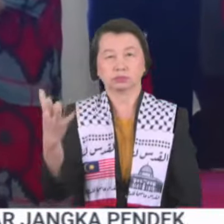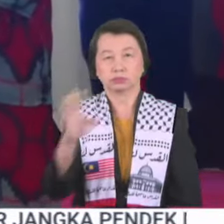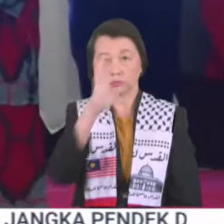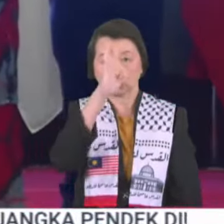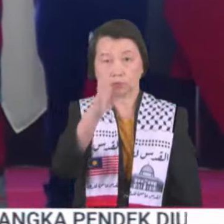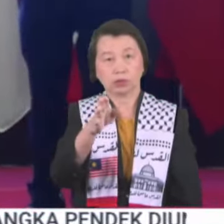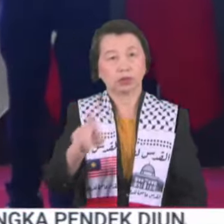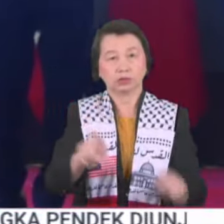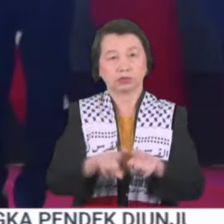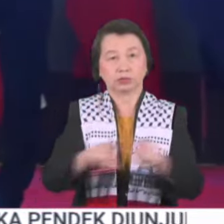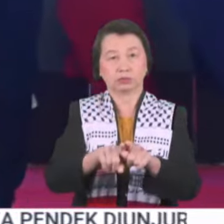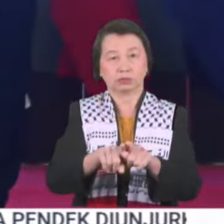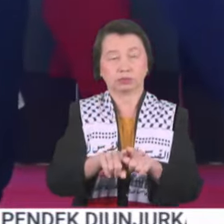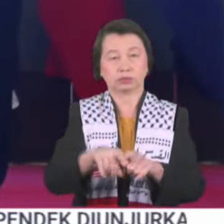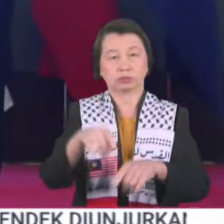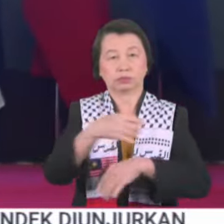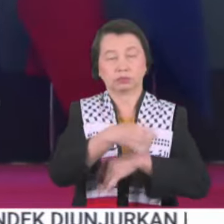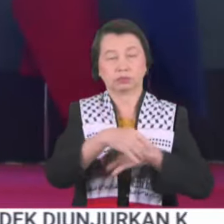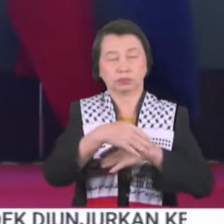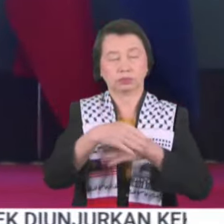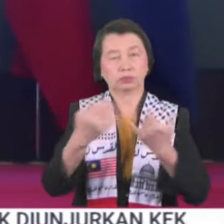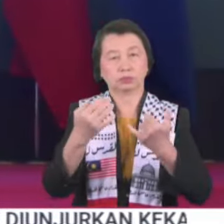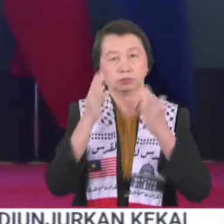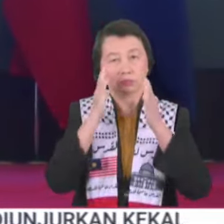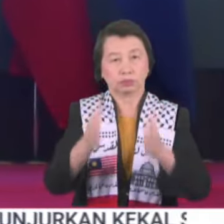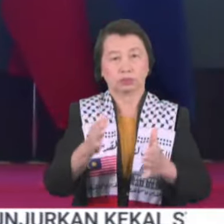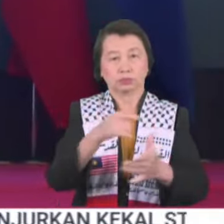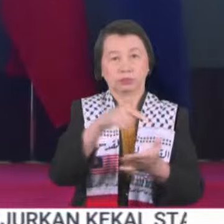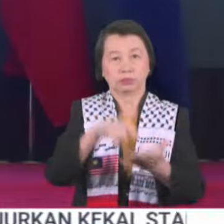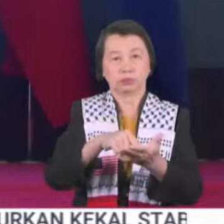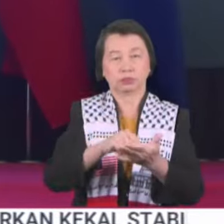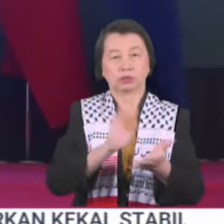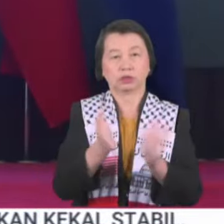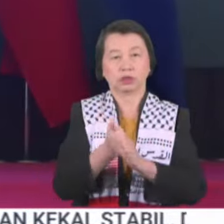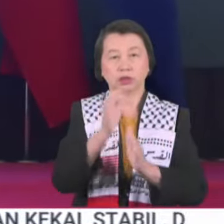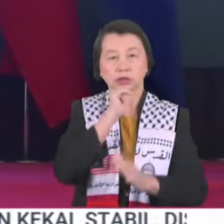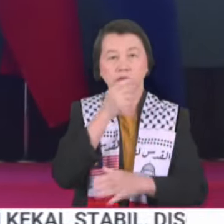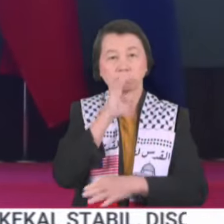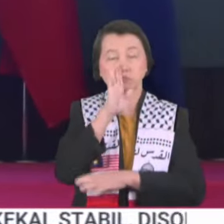Beberapa fokus turut digariskan menerusi edisi kali ini, antaranya isu